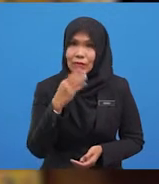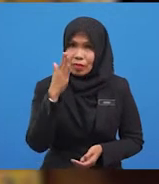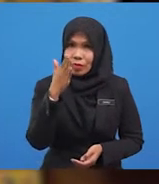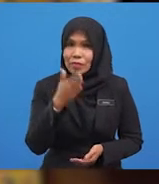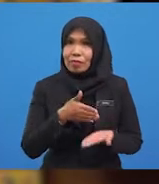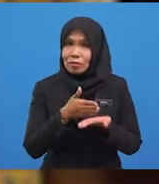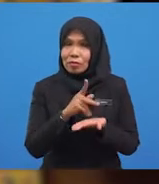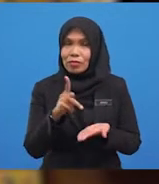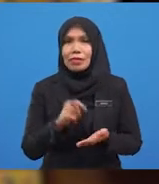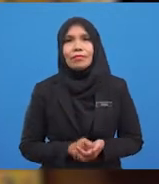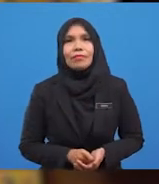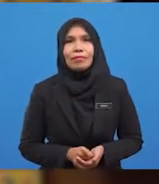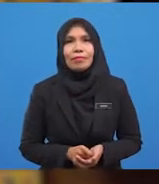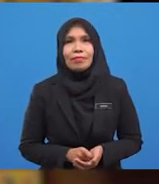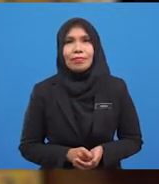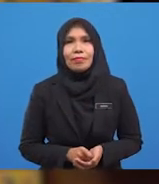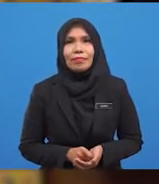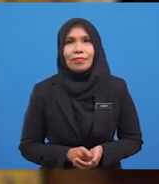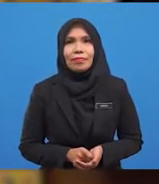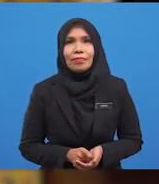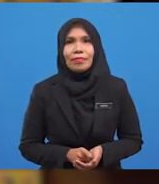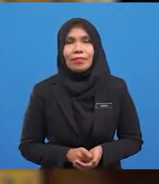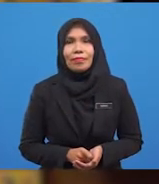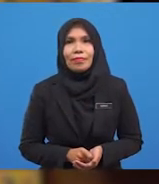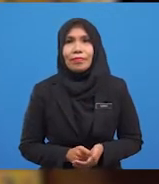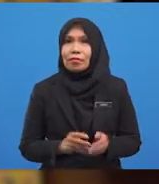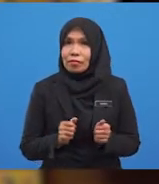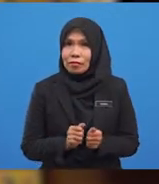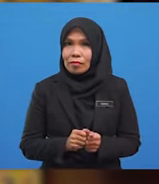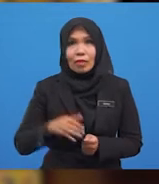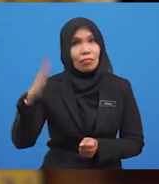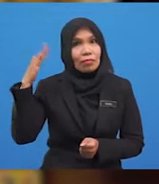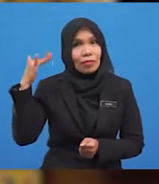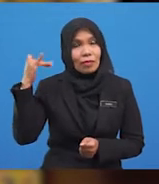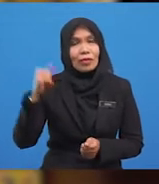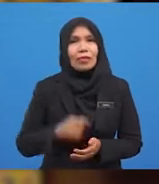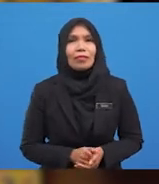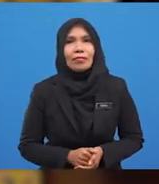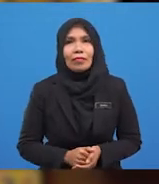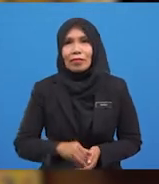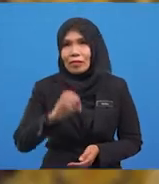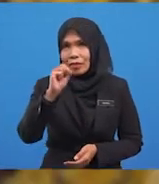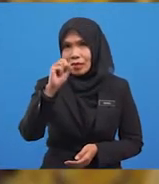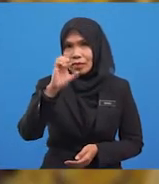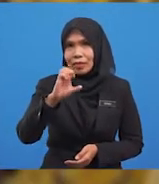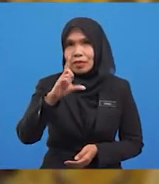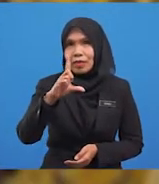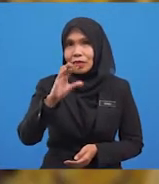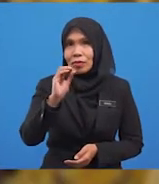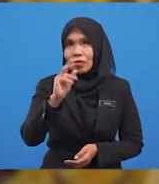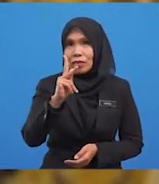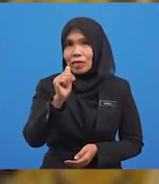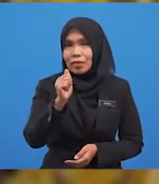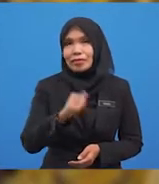teruskan pembelajaran pada kali ini dengan mendengar alunan seloka ini.